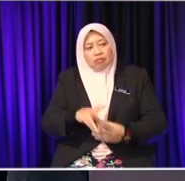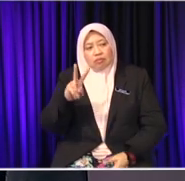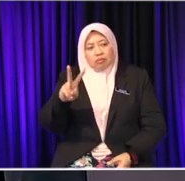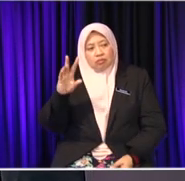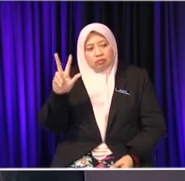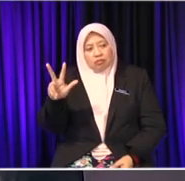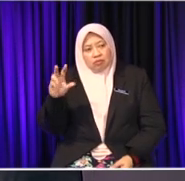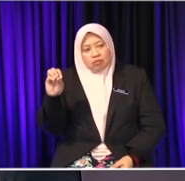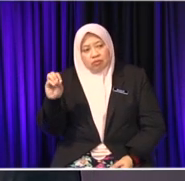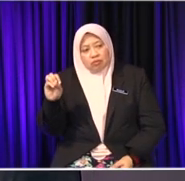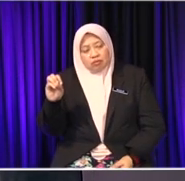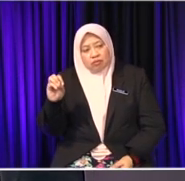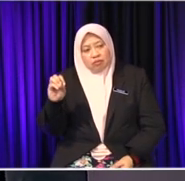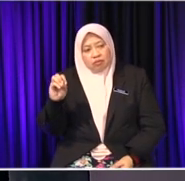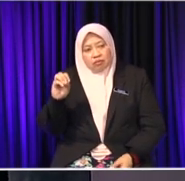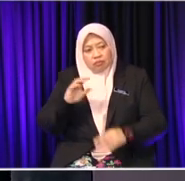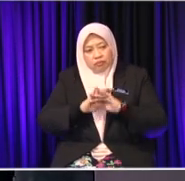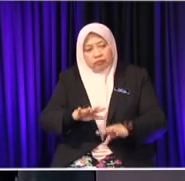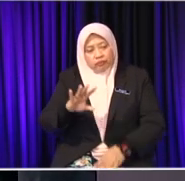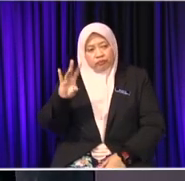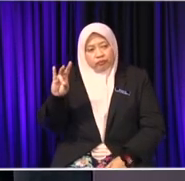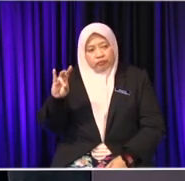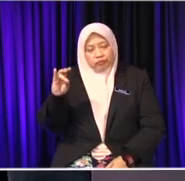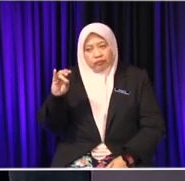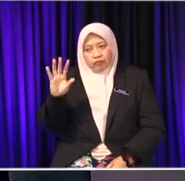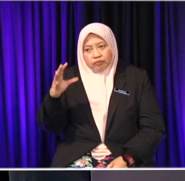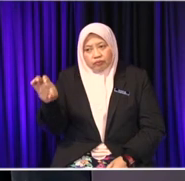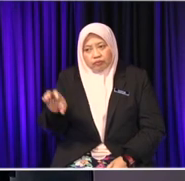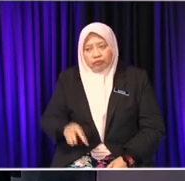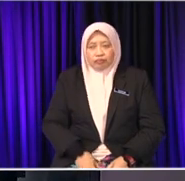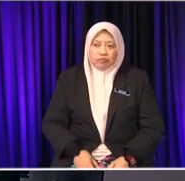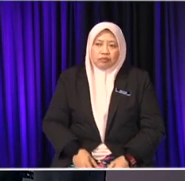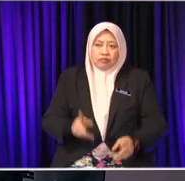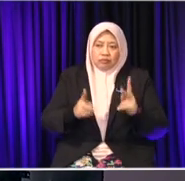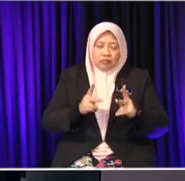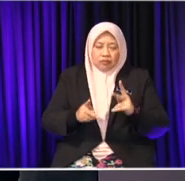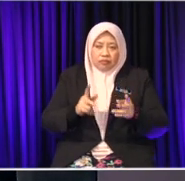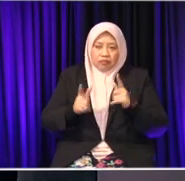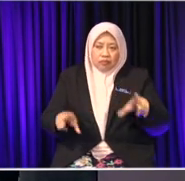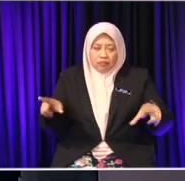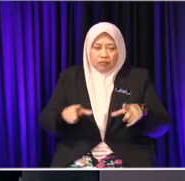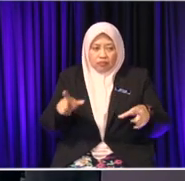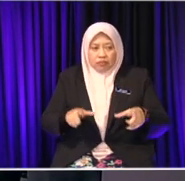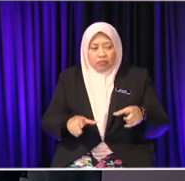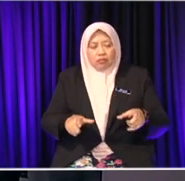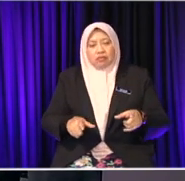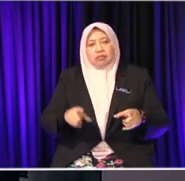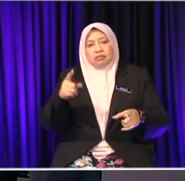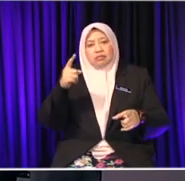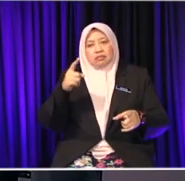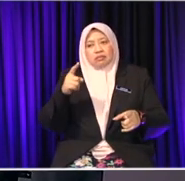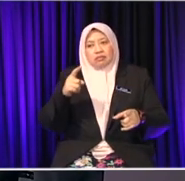sedangkan dia beli banyak itu tadi saya katakan tadi bila pelaku kemungkinan jumlah yang dia beli